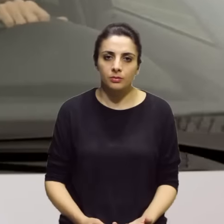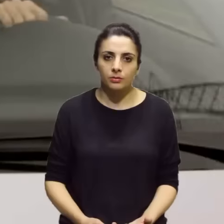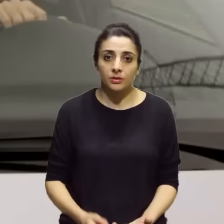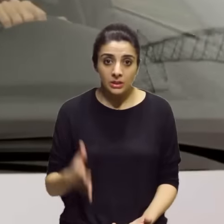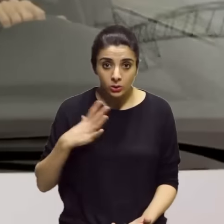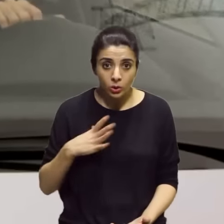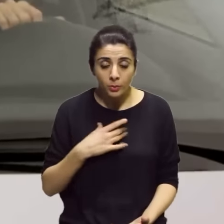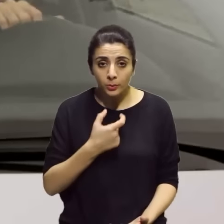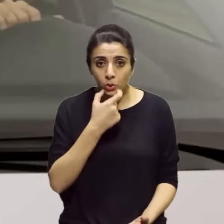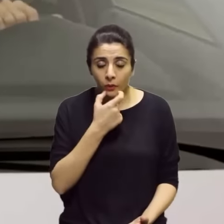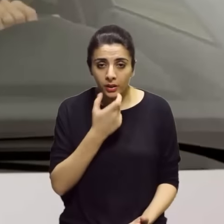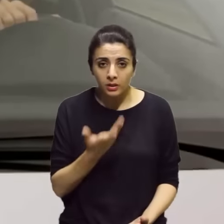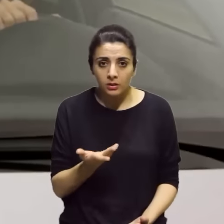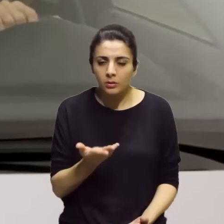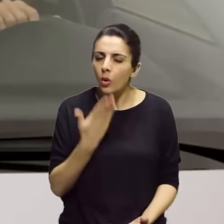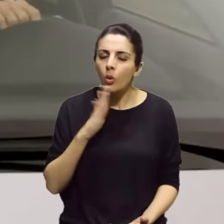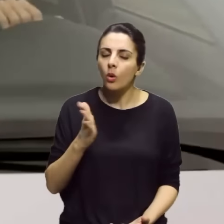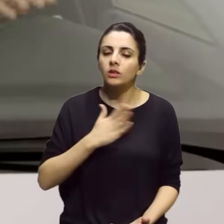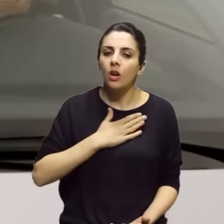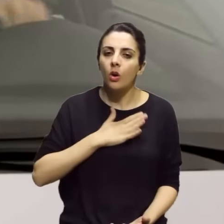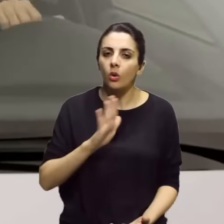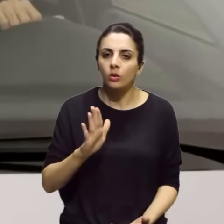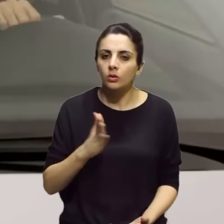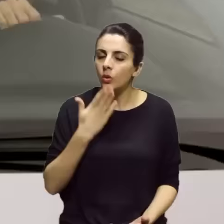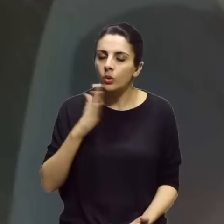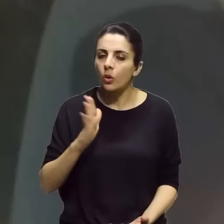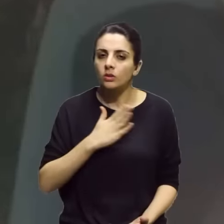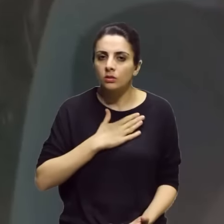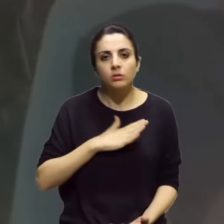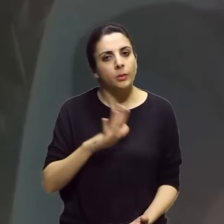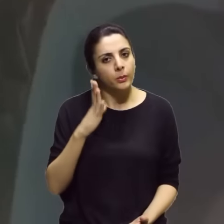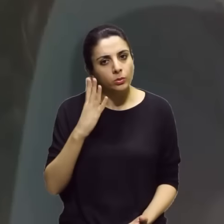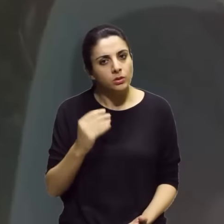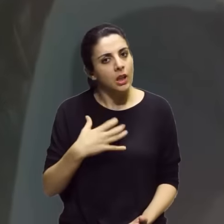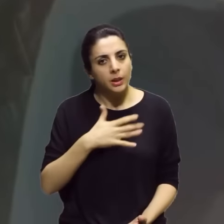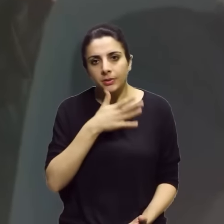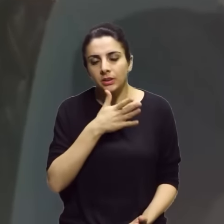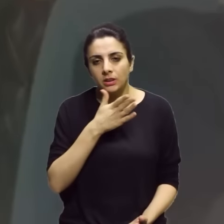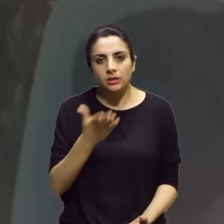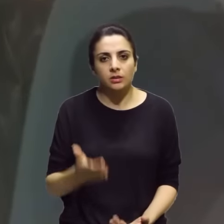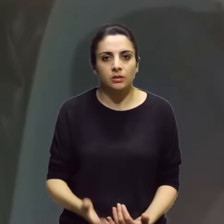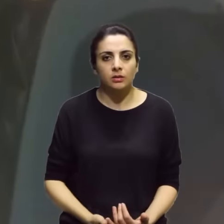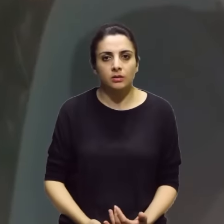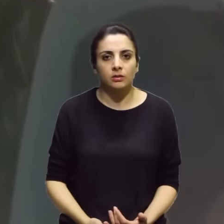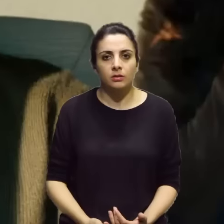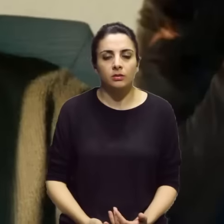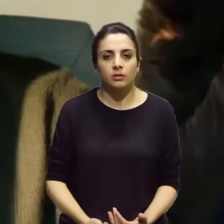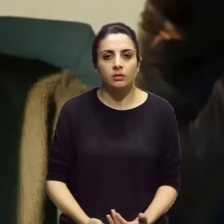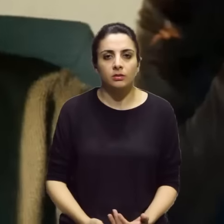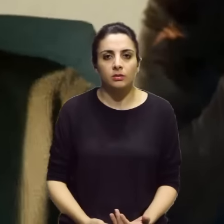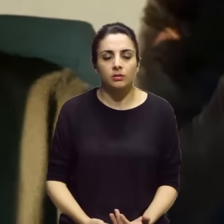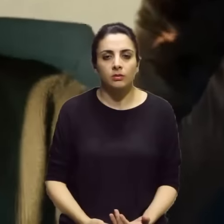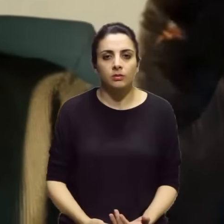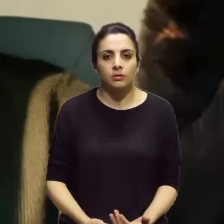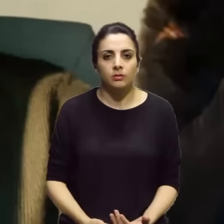İster misiniz bisküvi? Ha yok sağ ol. Yok sağ olasın. Peki siz bilirsiniz. Tolga hafif